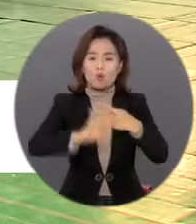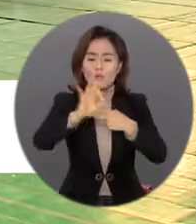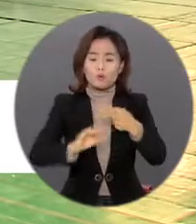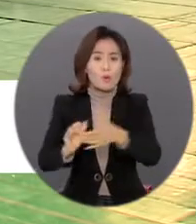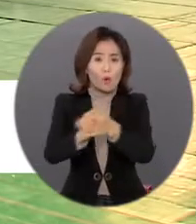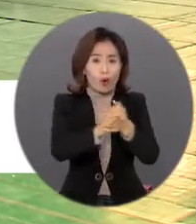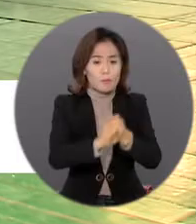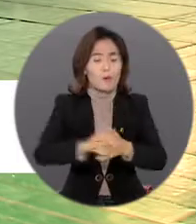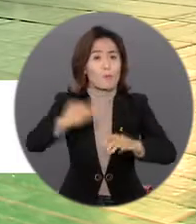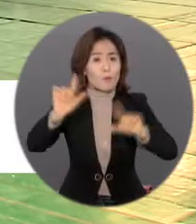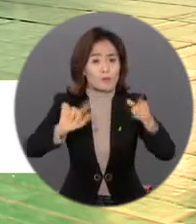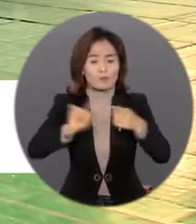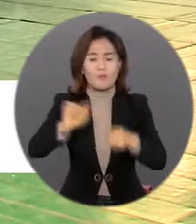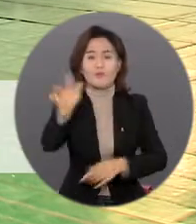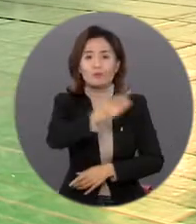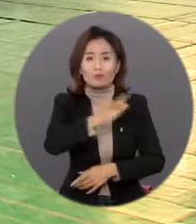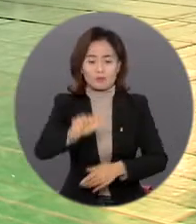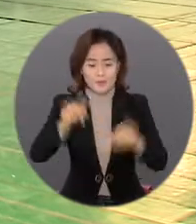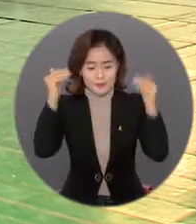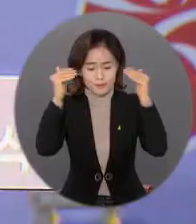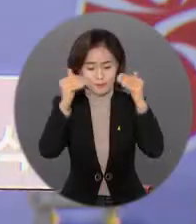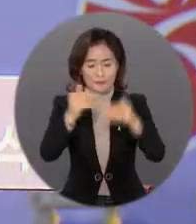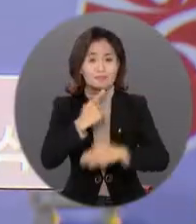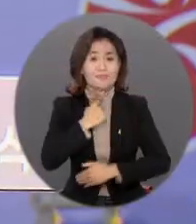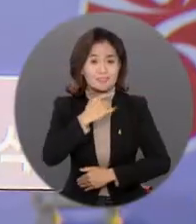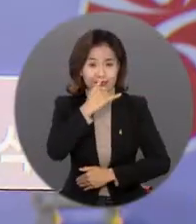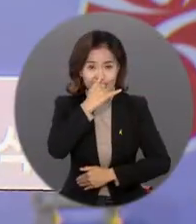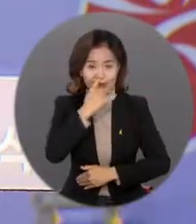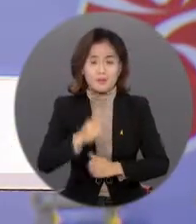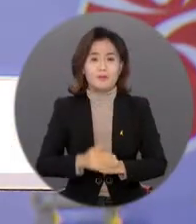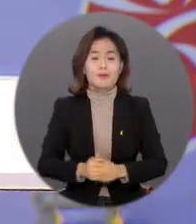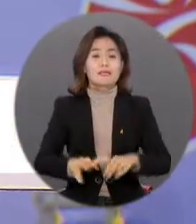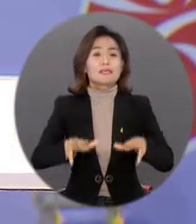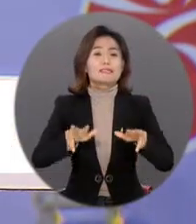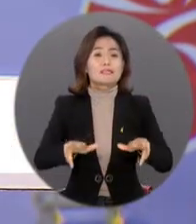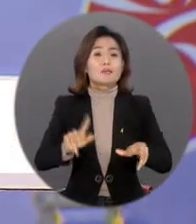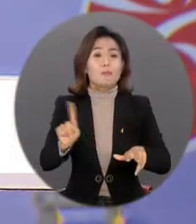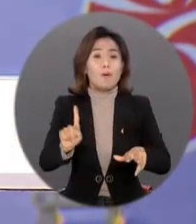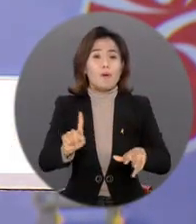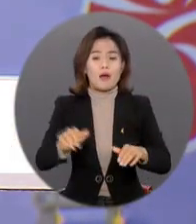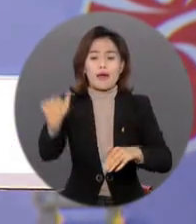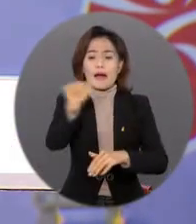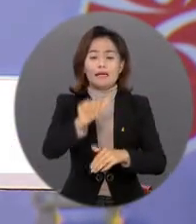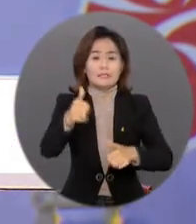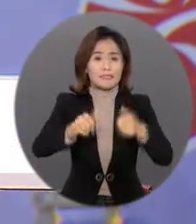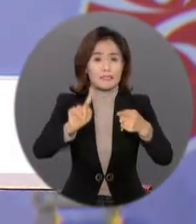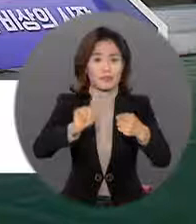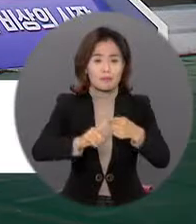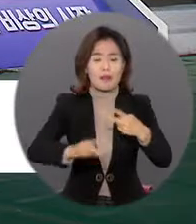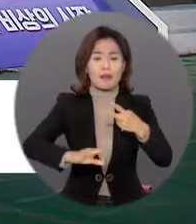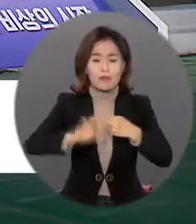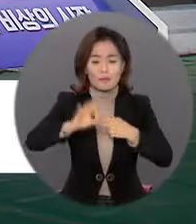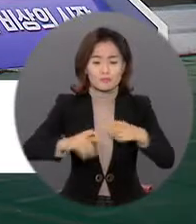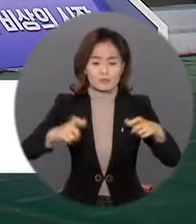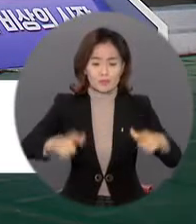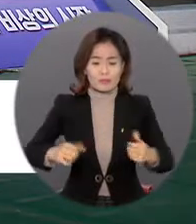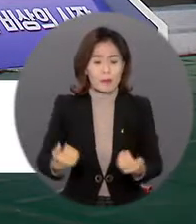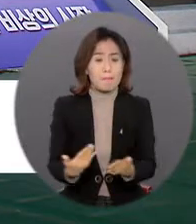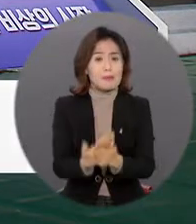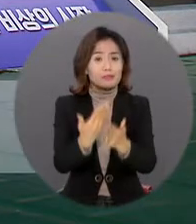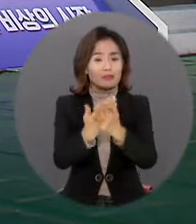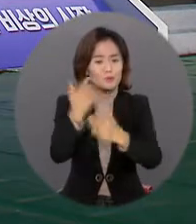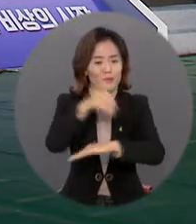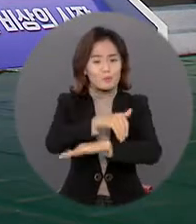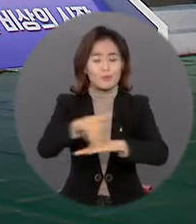화합과 협력 모델로 전국적인 주목을 받기도 했습니다. 이제는 아시안게임을 남부지역 경제 성장 동력으로